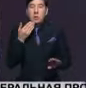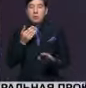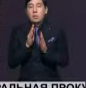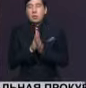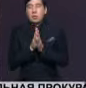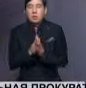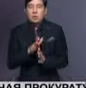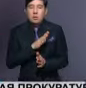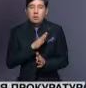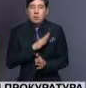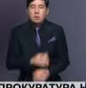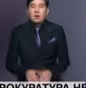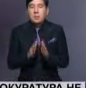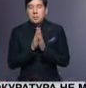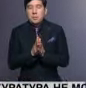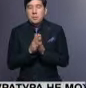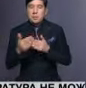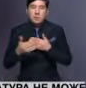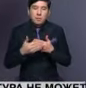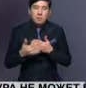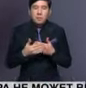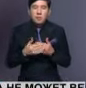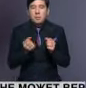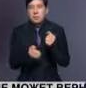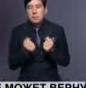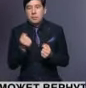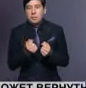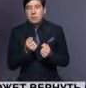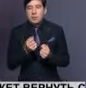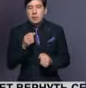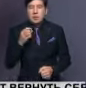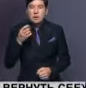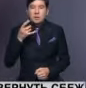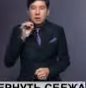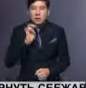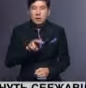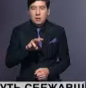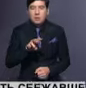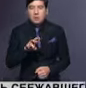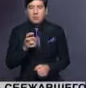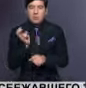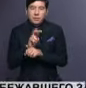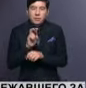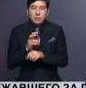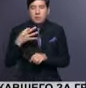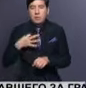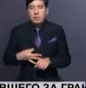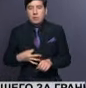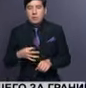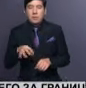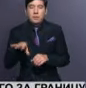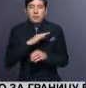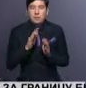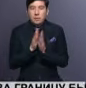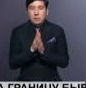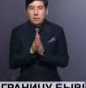одолжить «Ламборгини». Просил меня активно машину, я ему ее не давал, мы еще в Телеграме дискутировали, там сын мой выходил, все просили.